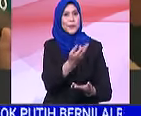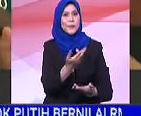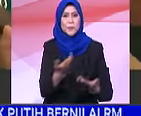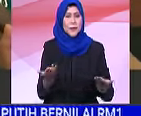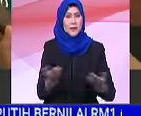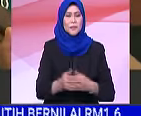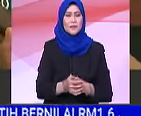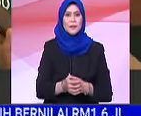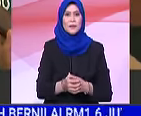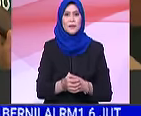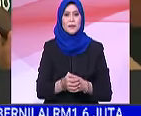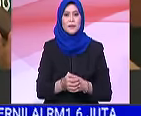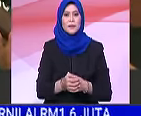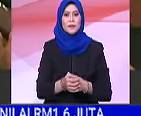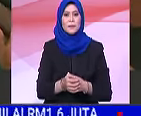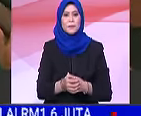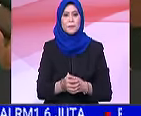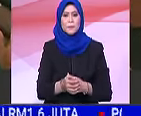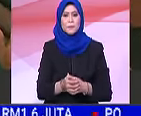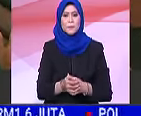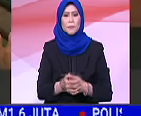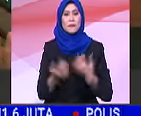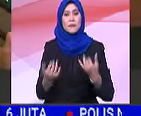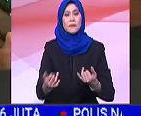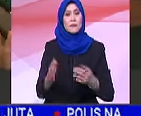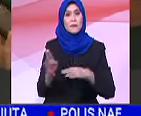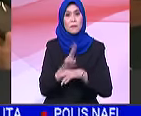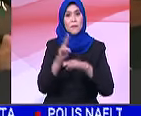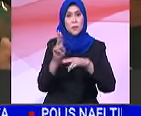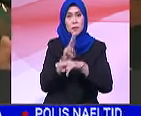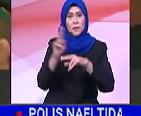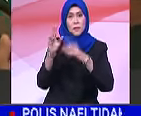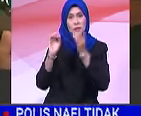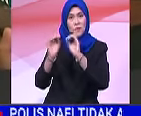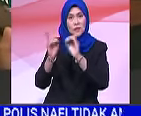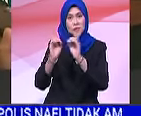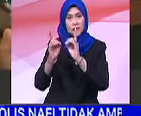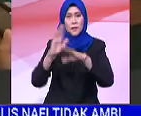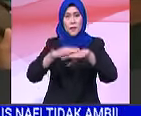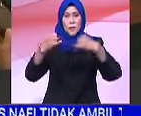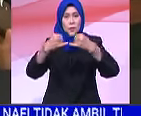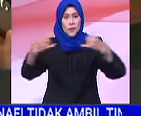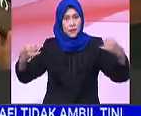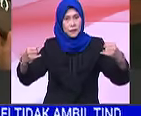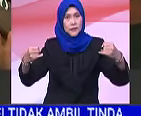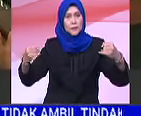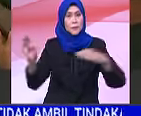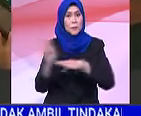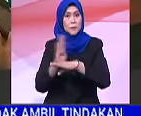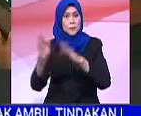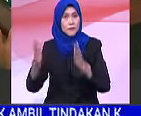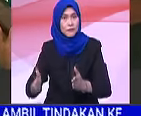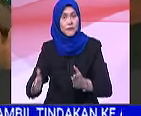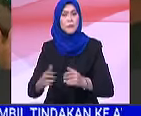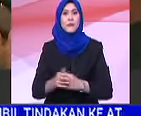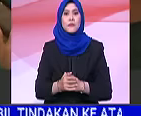But if we bring digital platform to them, online platform to them, if